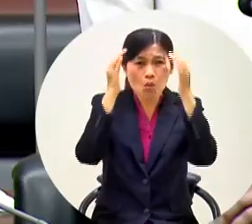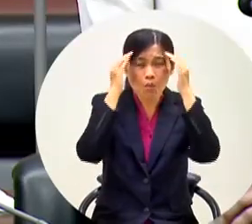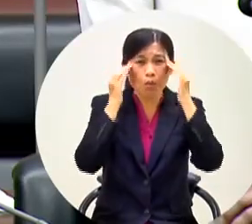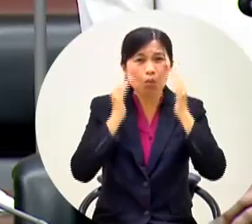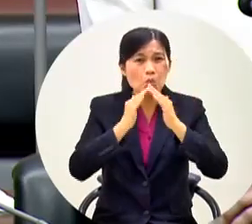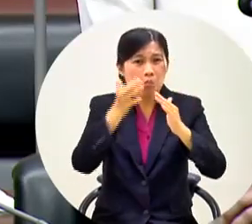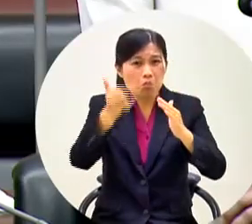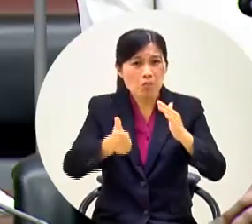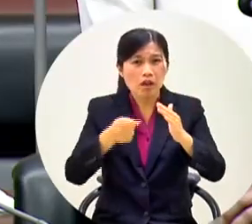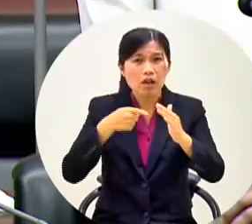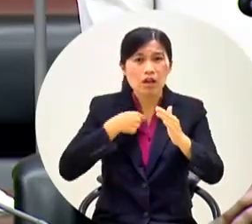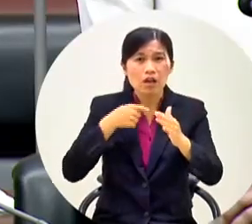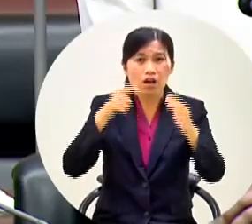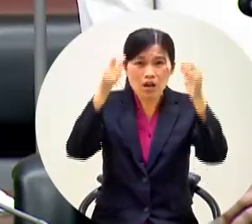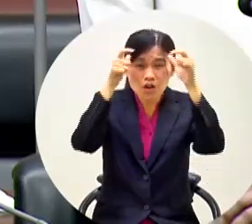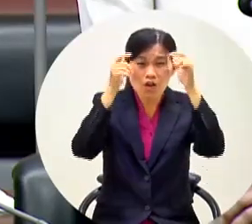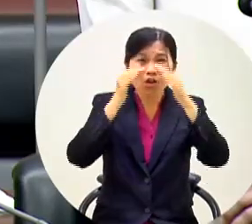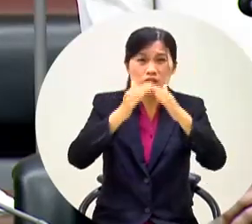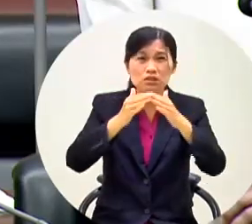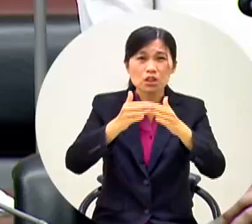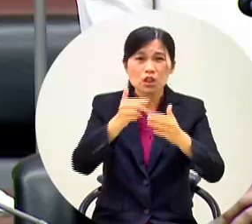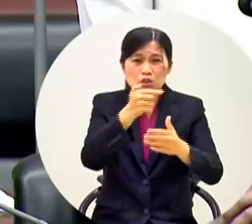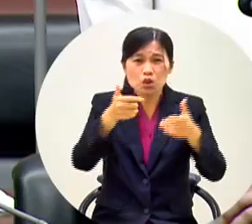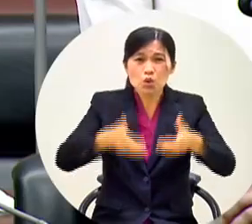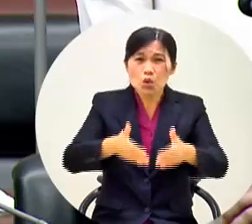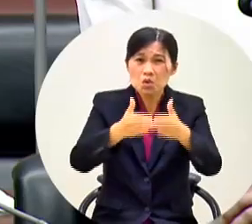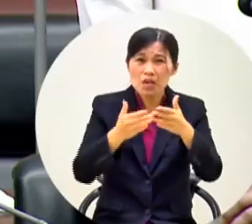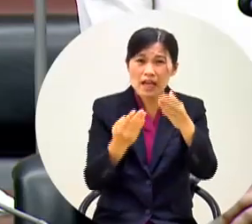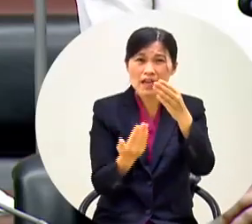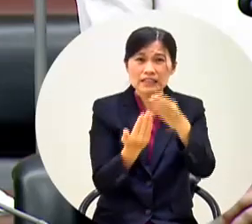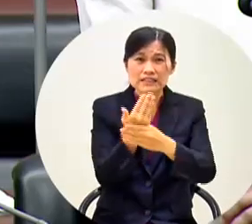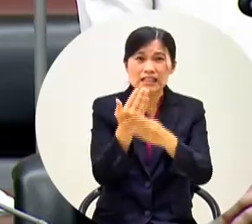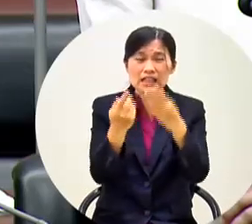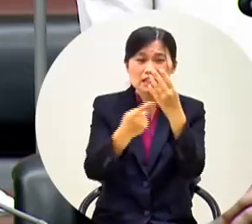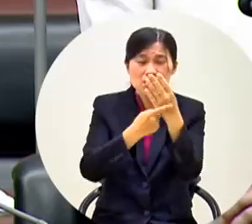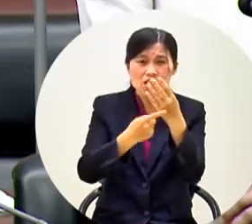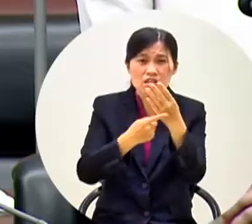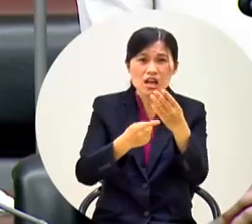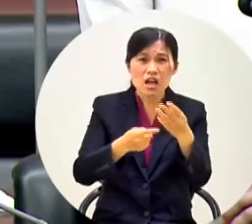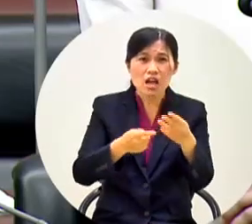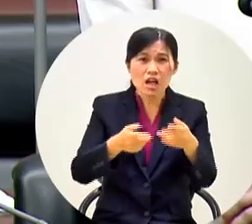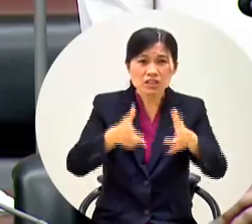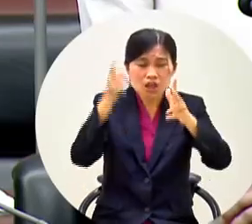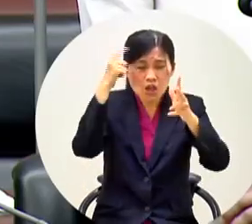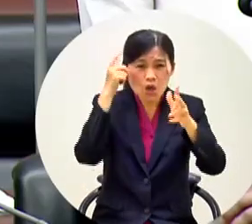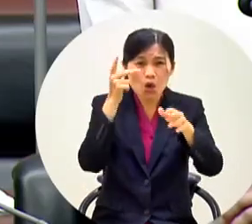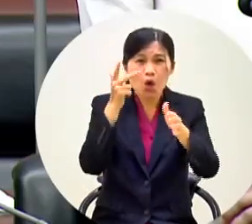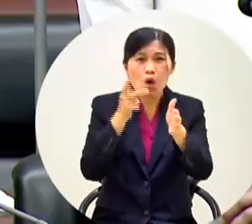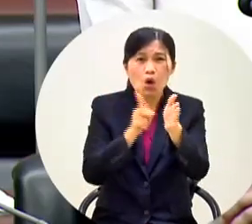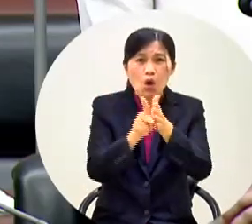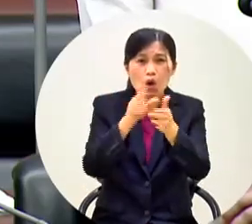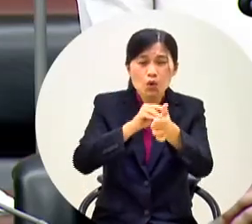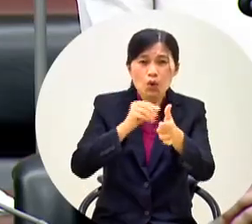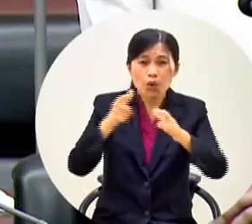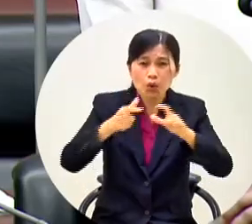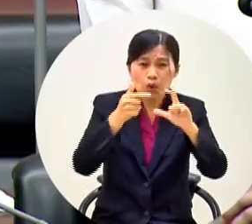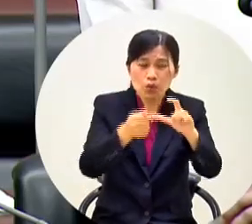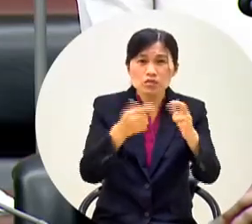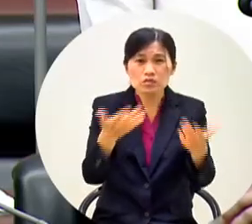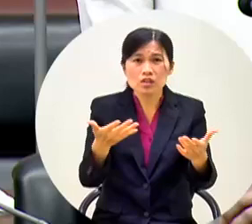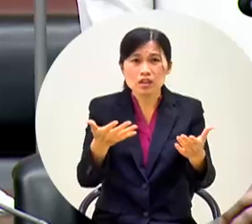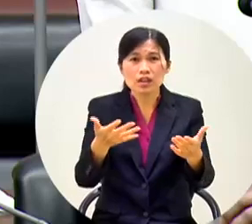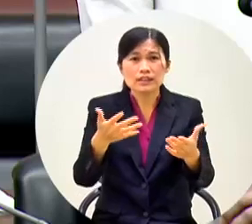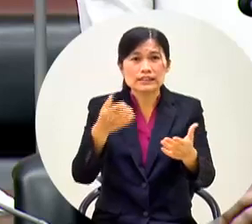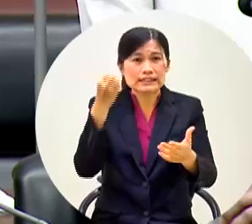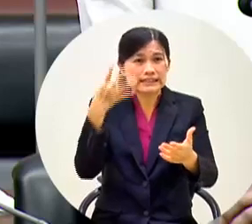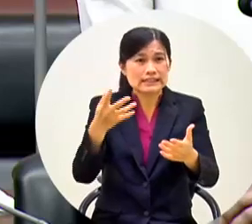产业结构，高雄最重要的桥头科学园区，高雄最重要的新材料科学园区，高雄最重